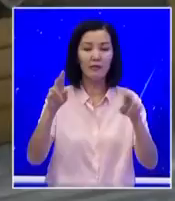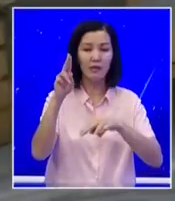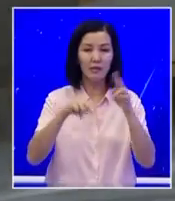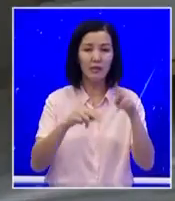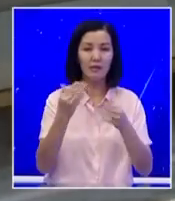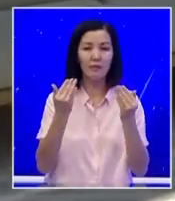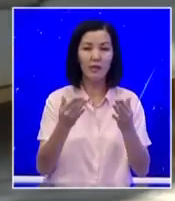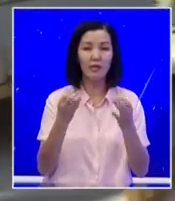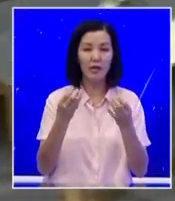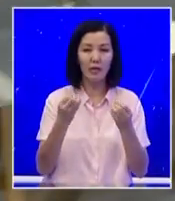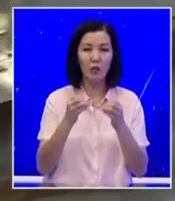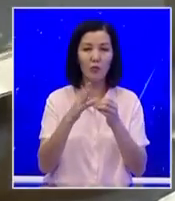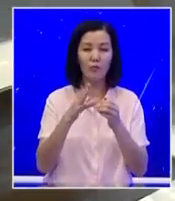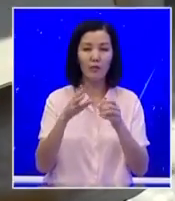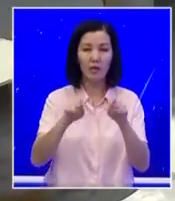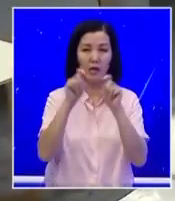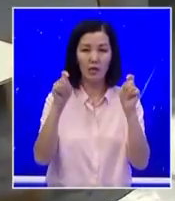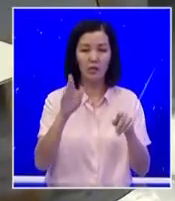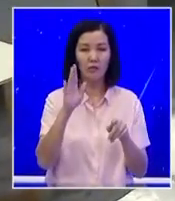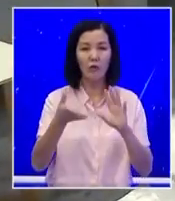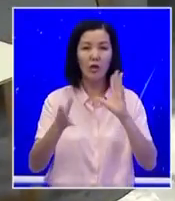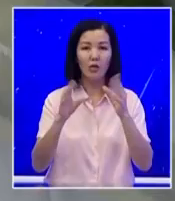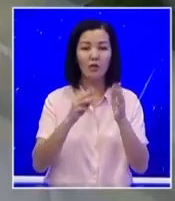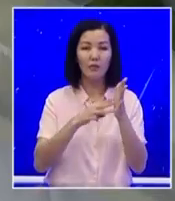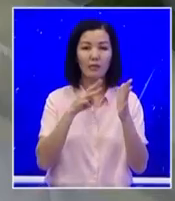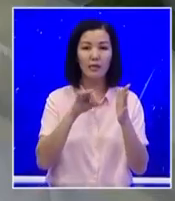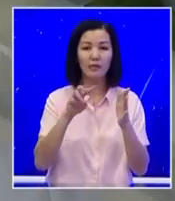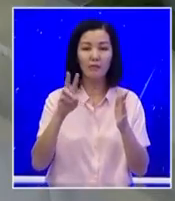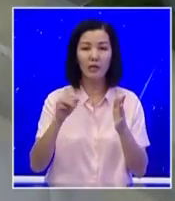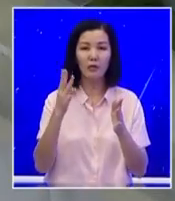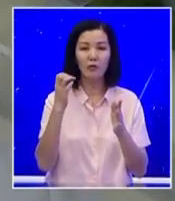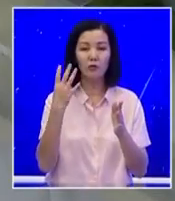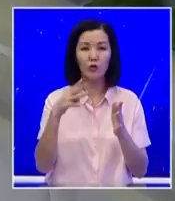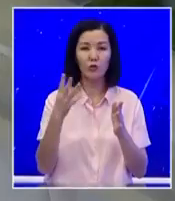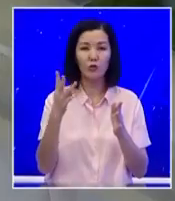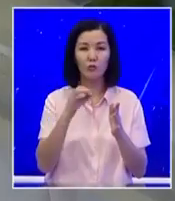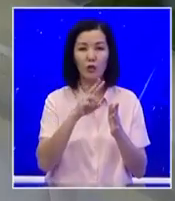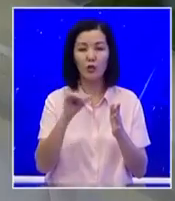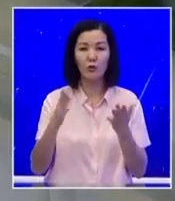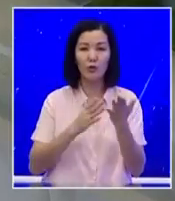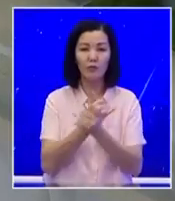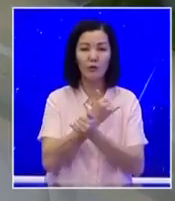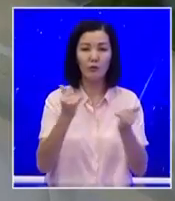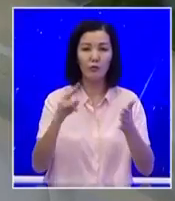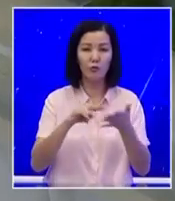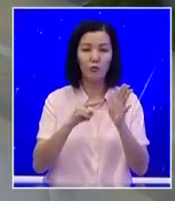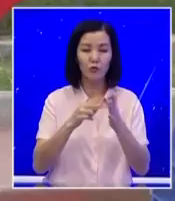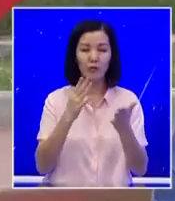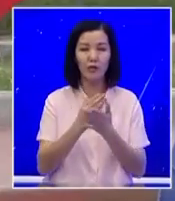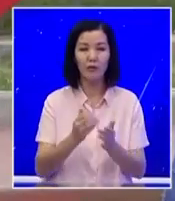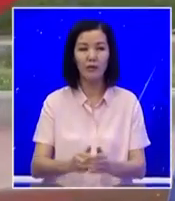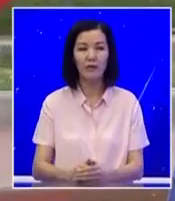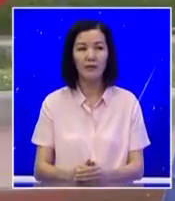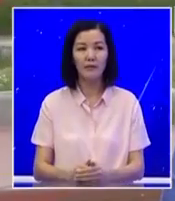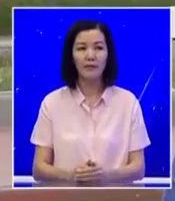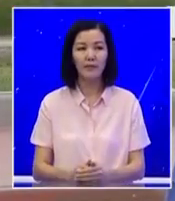Биыл қатары тағы 15-пен толығады. Жалпы 8 миллиард 343 миллион теңгенің қызметін көрсету жоспарда.